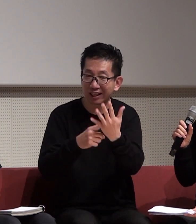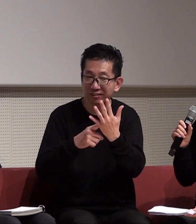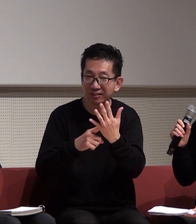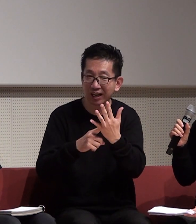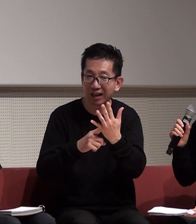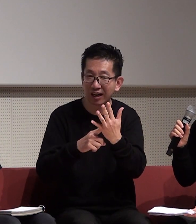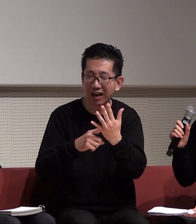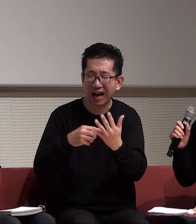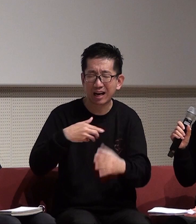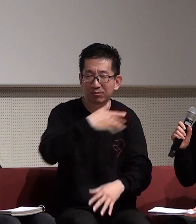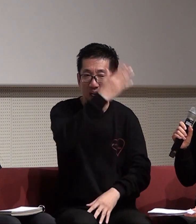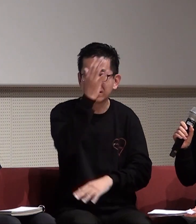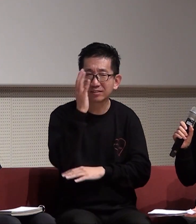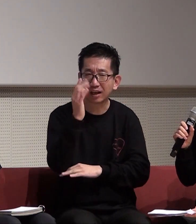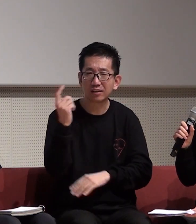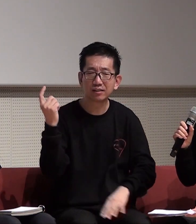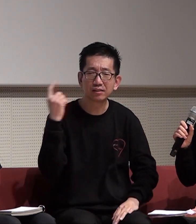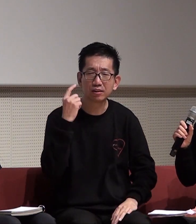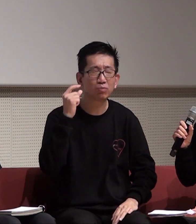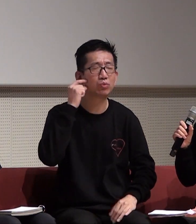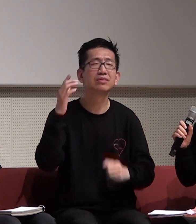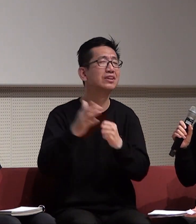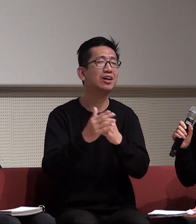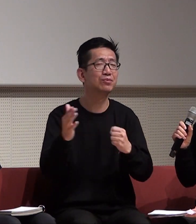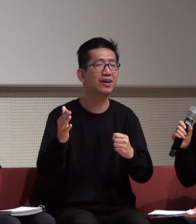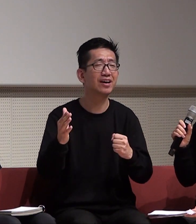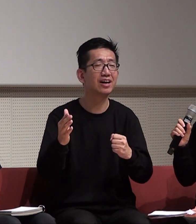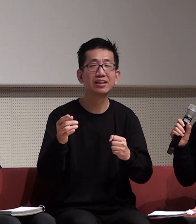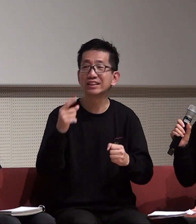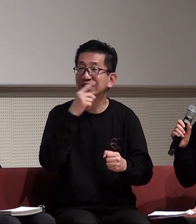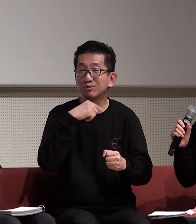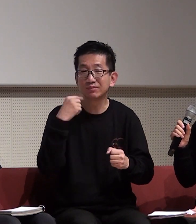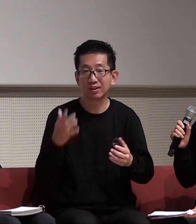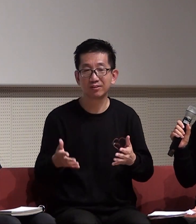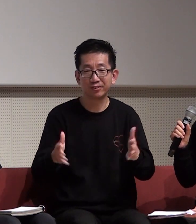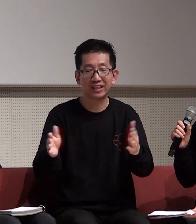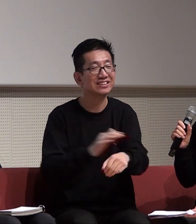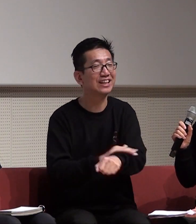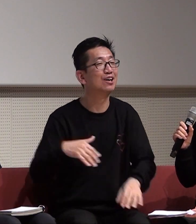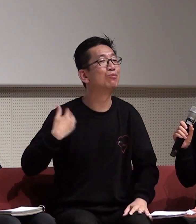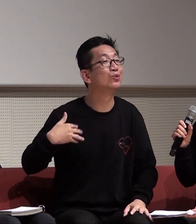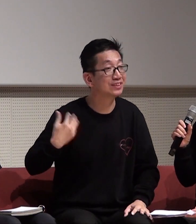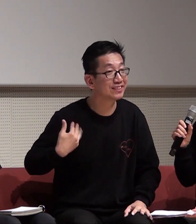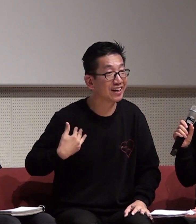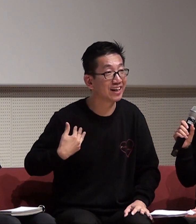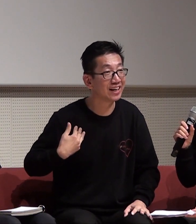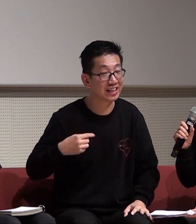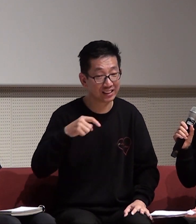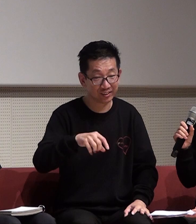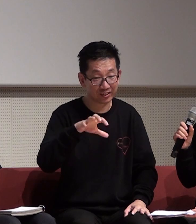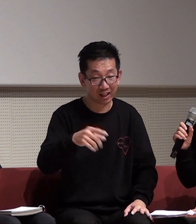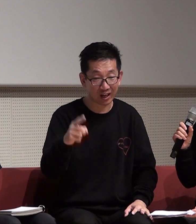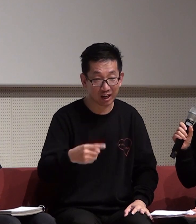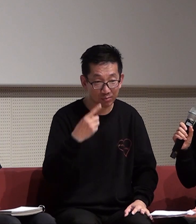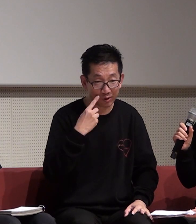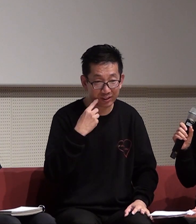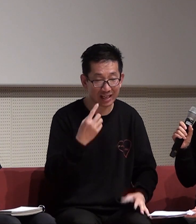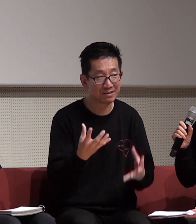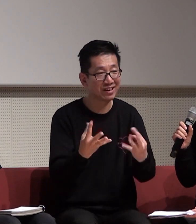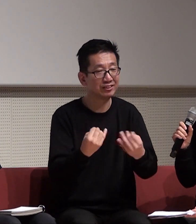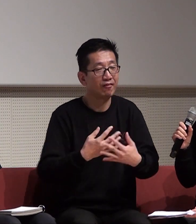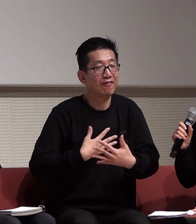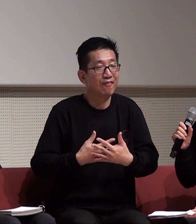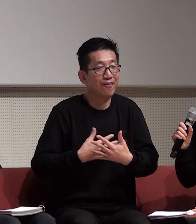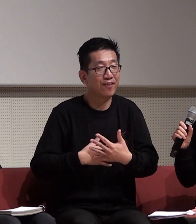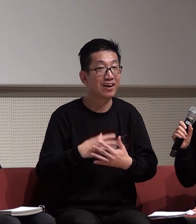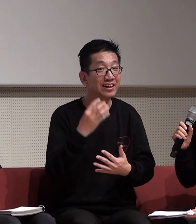저 라디오에서 나오는 그런 아름다운 이야기들 소리를 듣지 못합니다. 그렇기 때문에 신수다에 대해서 잘 모릅니다.